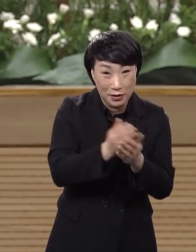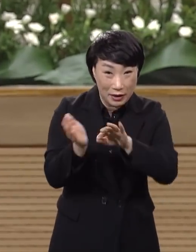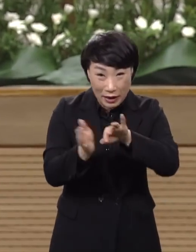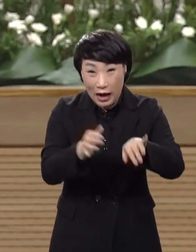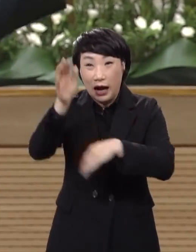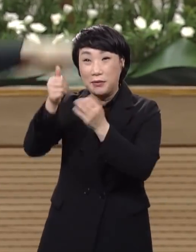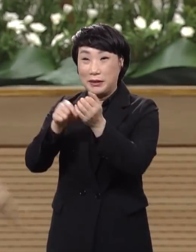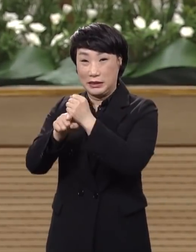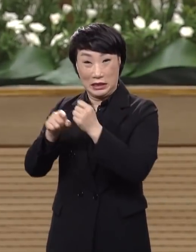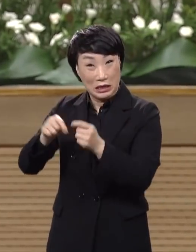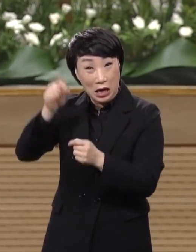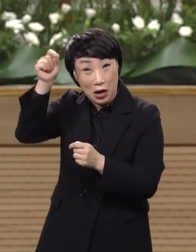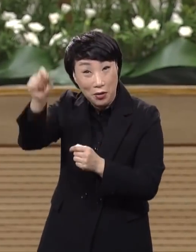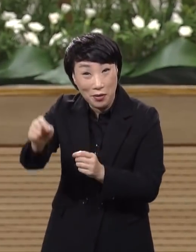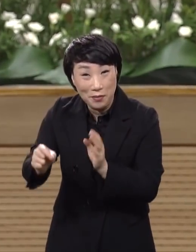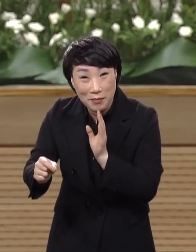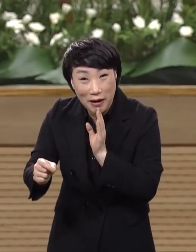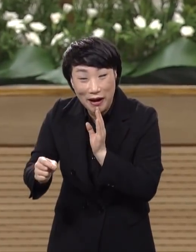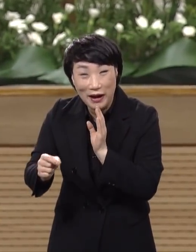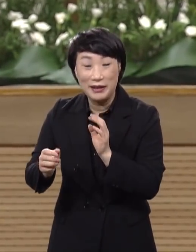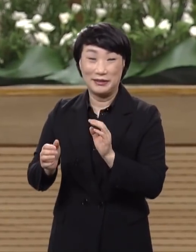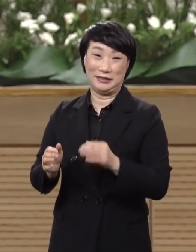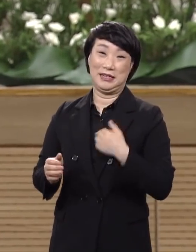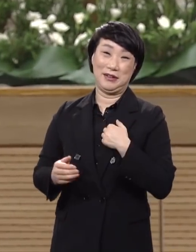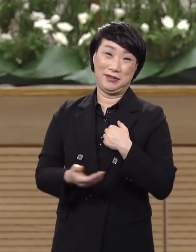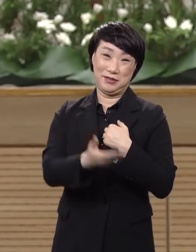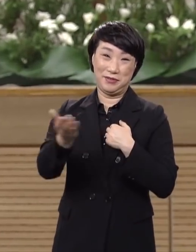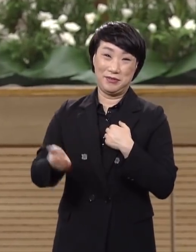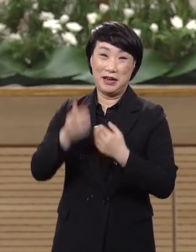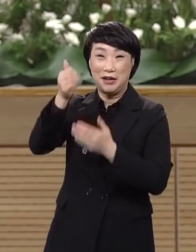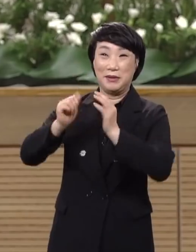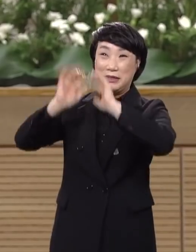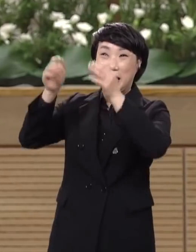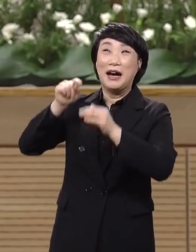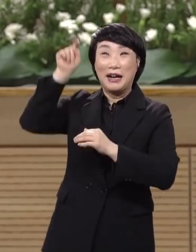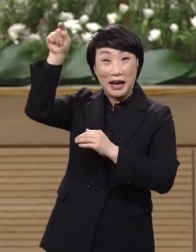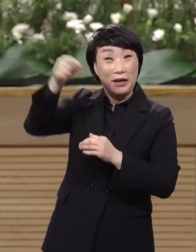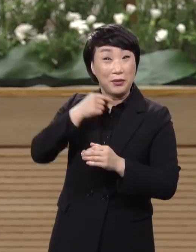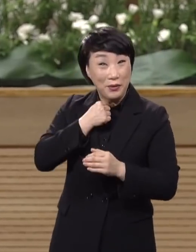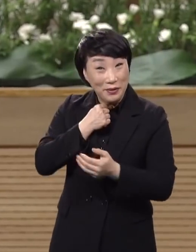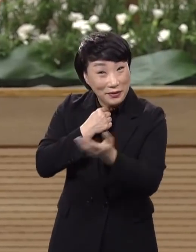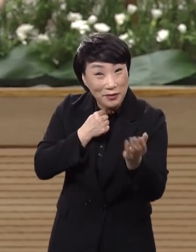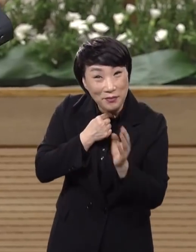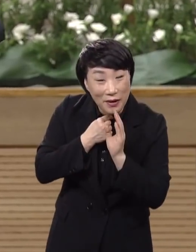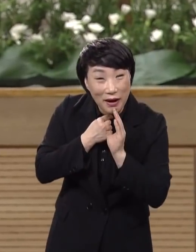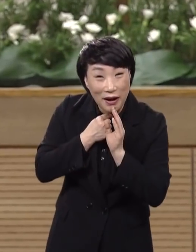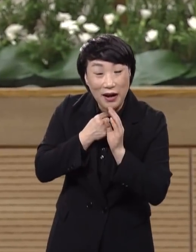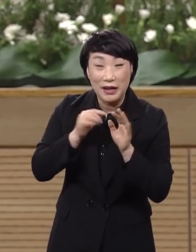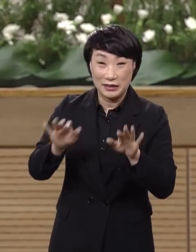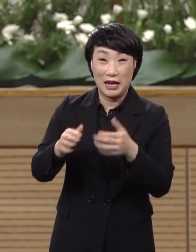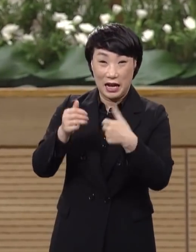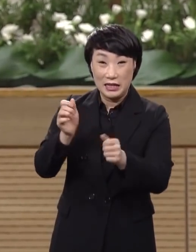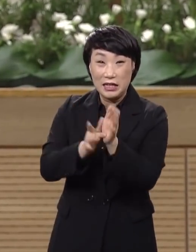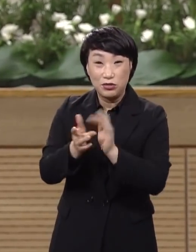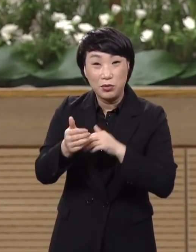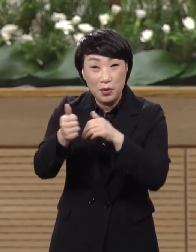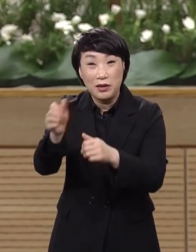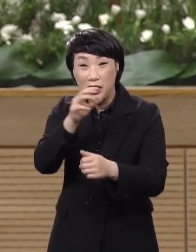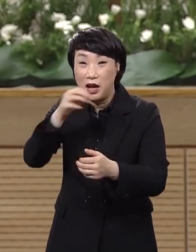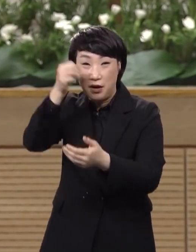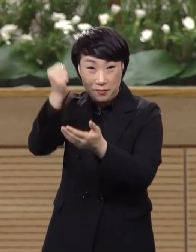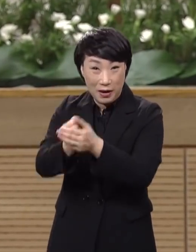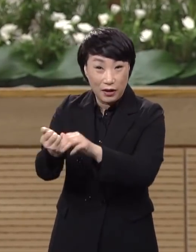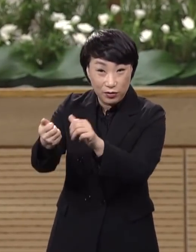하나님의 뜻은 영원하니 여러분이 하나님의 나라 가기를 원합니다. 아들을 죽였습니다.